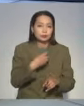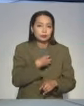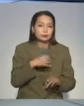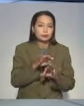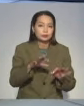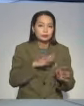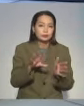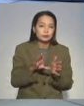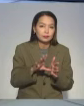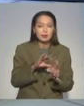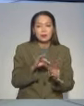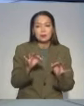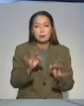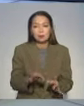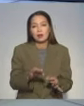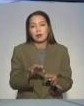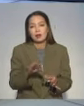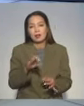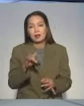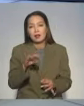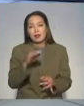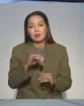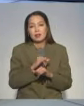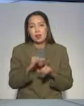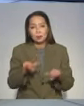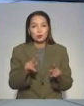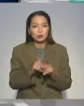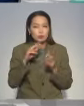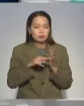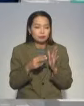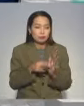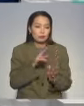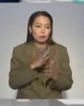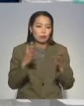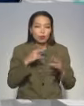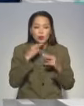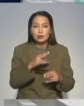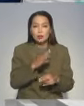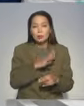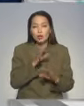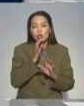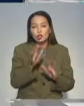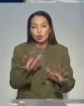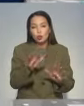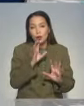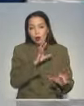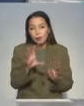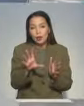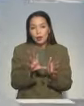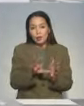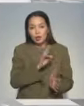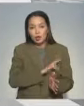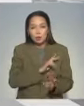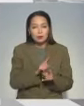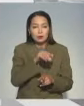Энергетика саласы мен тиімді тариф саясатын дамыту жөніндегі шараларға баса мән берілді. Жылу мен қамту және энергия жүйесінің нысандары